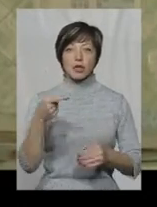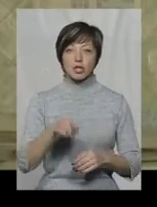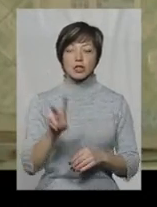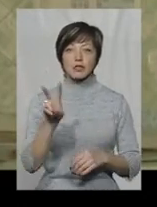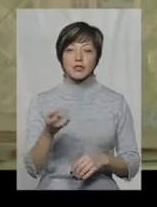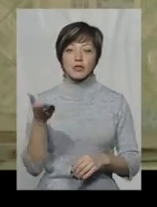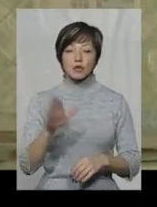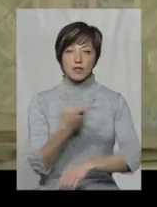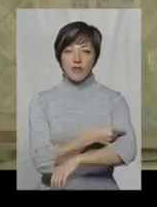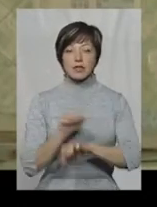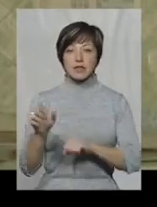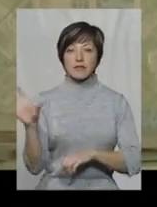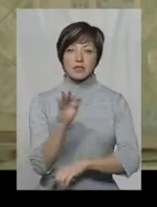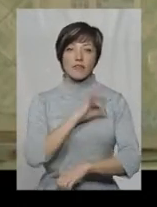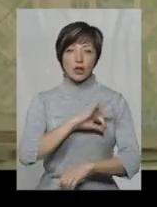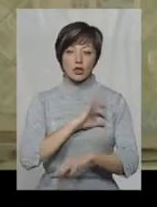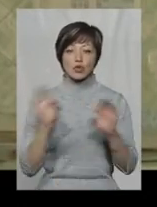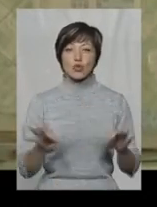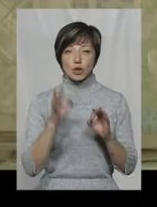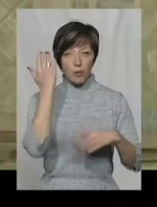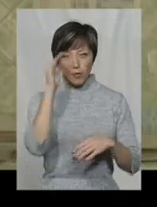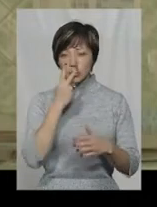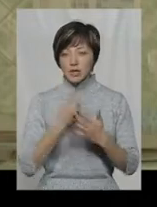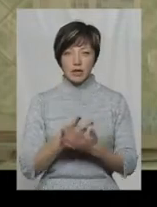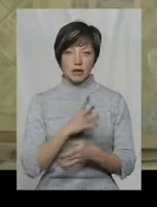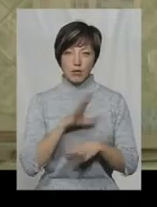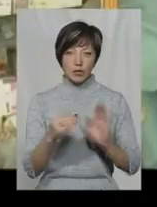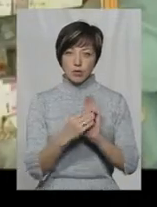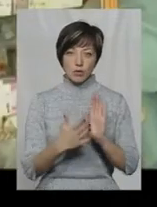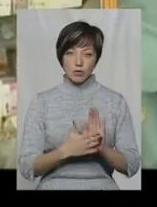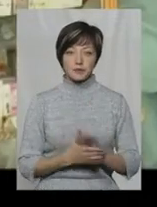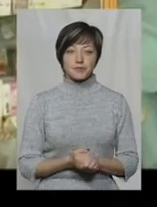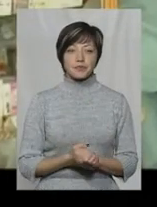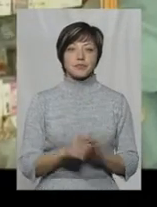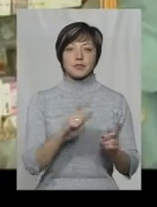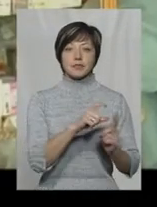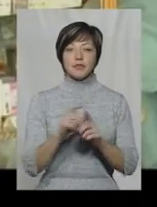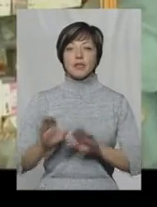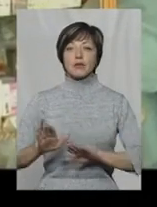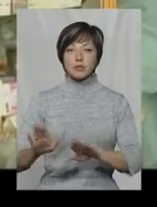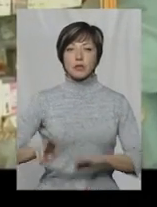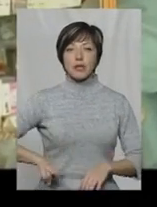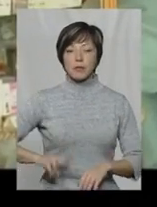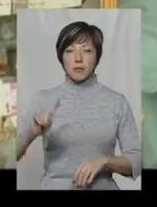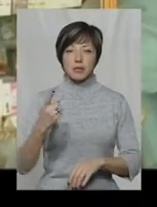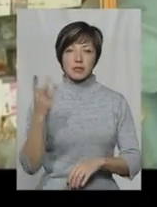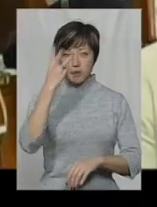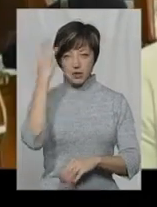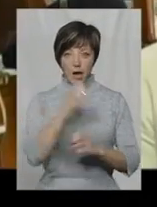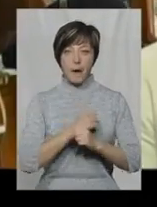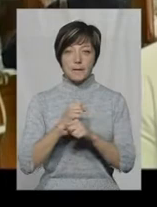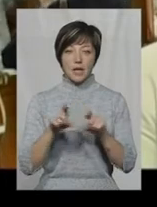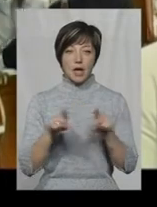1200 доз вакцини, ми всі їх використали, жодної побічної дії було не зареєстровано. За словами заступниці директора першої хмельницької аптеки